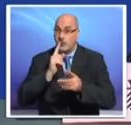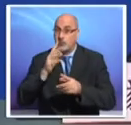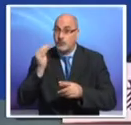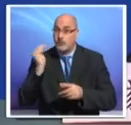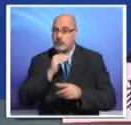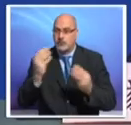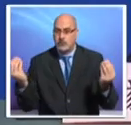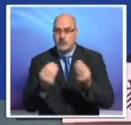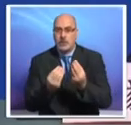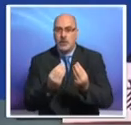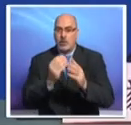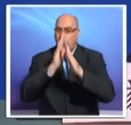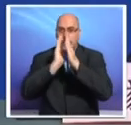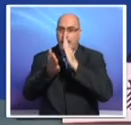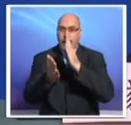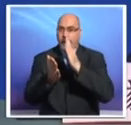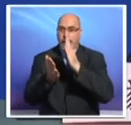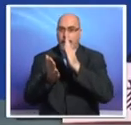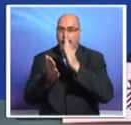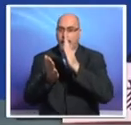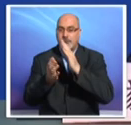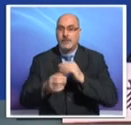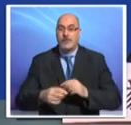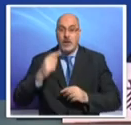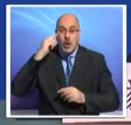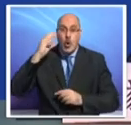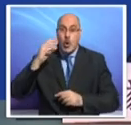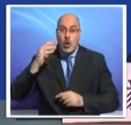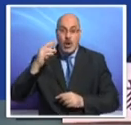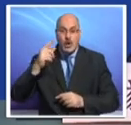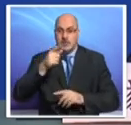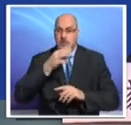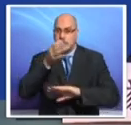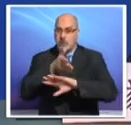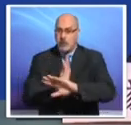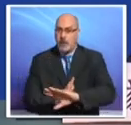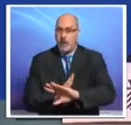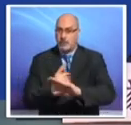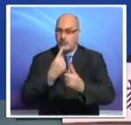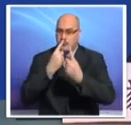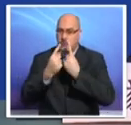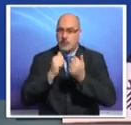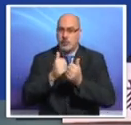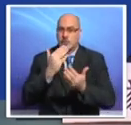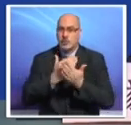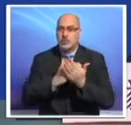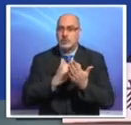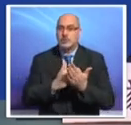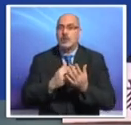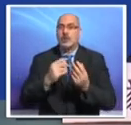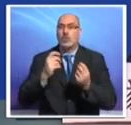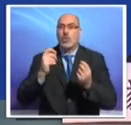بإجراء حوار مباشر وشامل، بعدما أبدت بيونغ يانغ استعدادها للحوار بخصوص ملفها